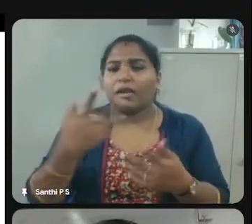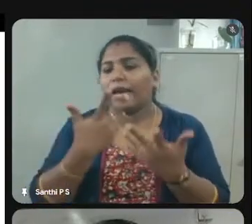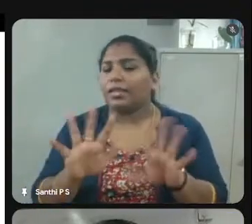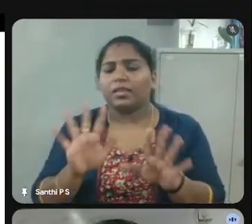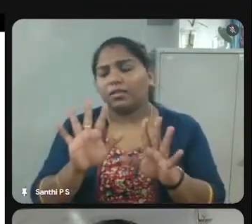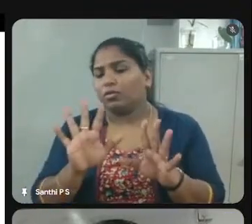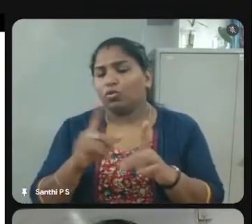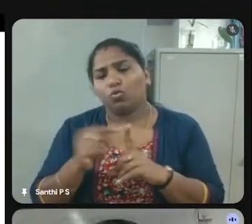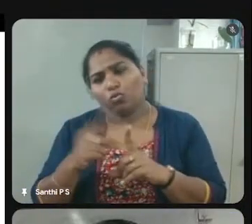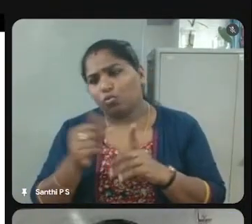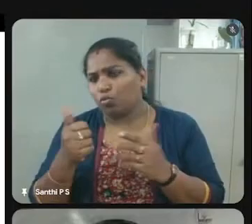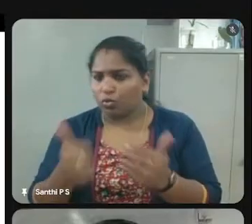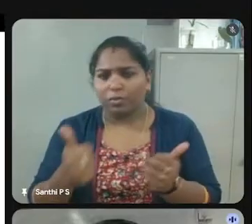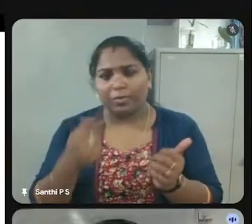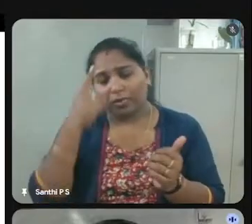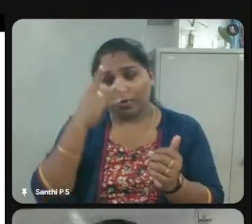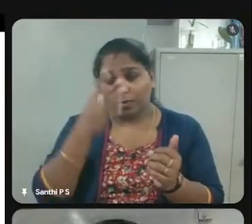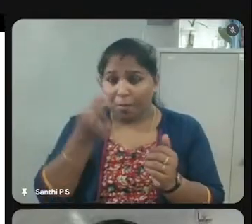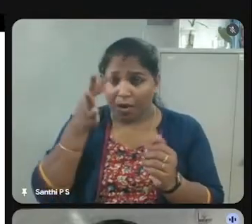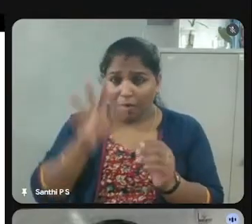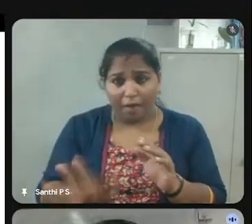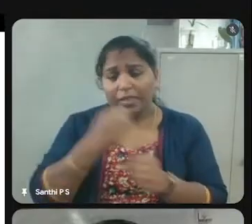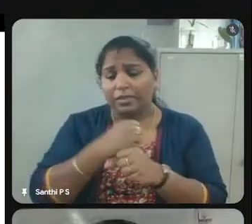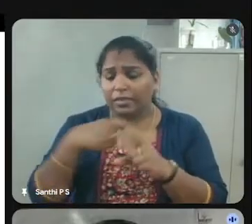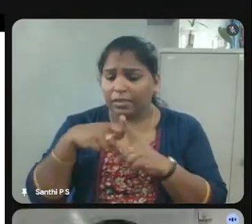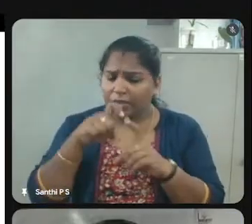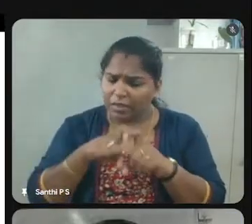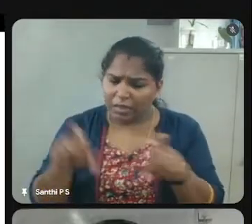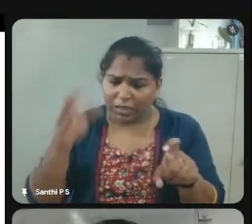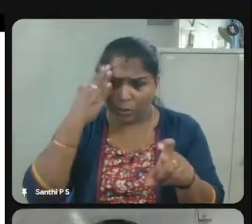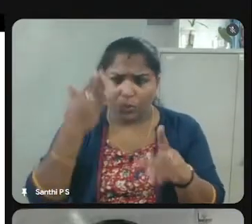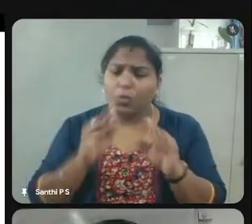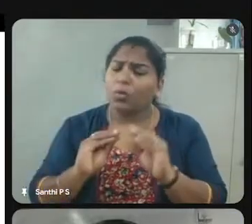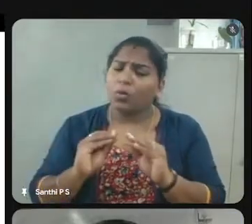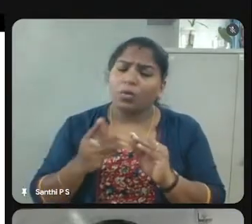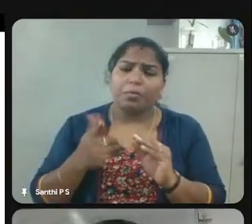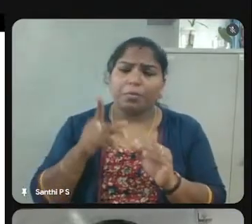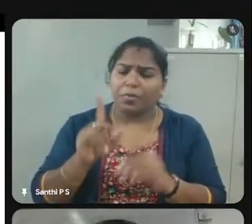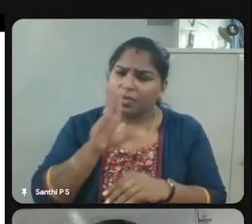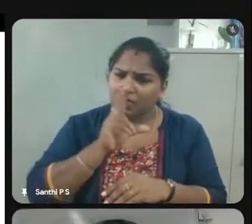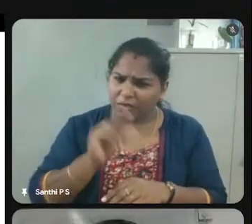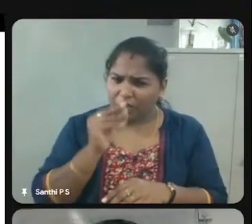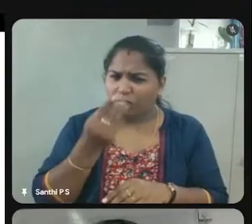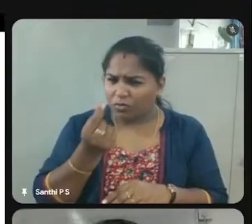കാര്യങ്ങളും നമ്മളെക്കാട്ടിലും കൂടുതലായിട്ട് നല്ല രീതിയിൽ നന്നായിട്ട് അറിയാം. സംസാരിക്കാൻ ചെറിയൊരു ബുദ്ധിമുട്ടുണ്ട്, പക്ഷെ എങ്കിൽ പോലും ആള്